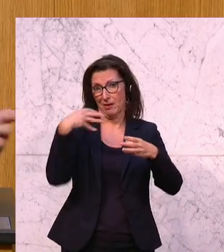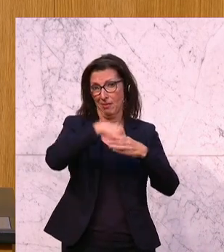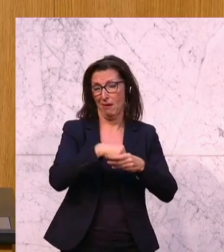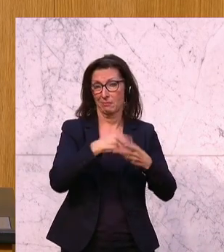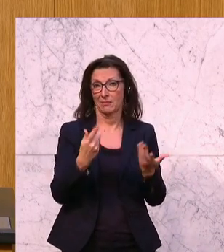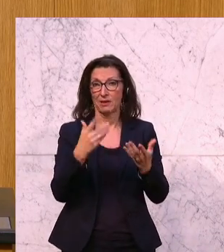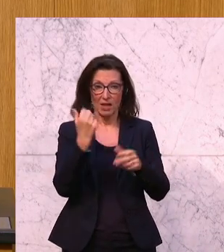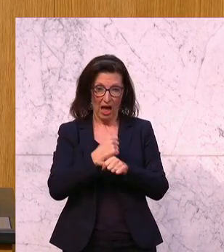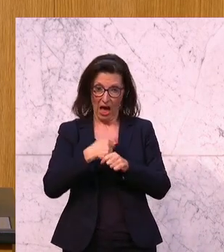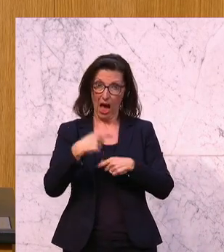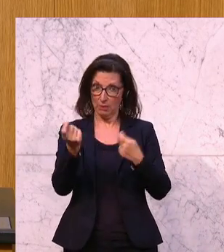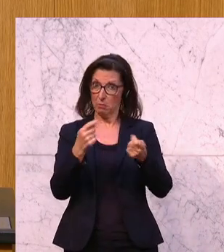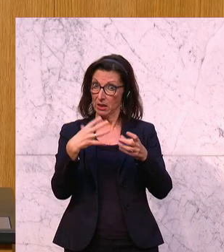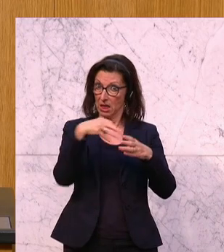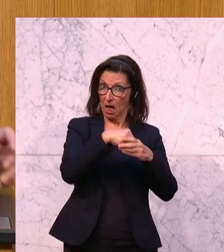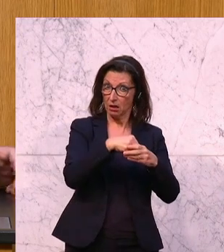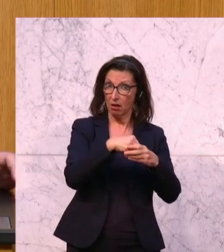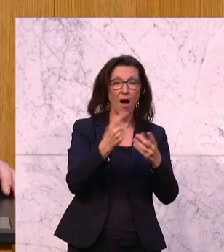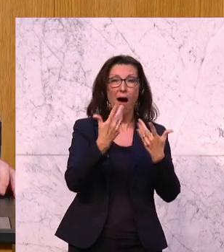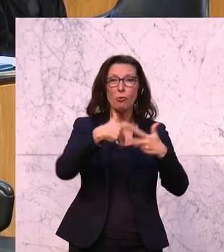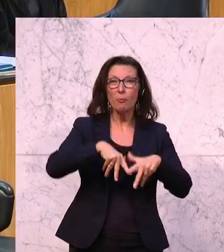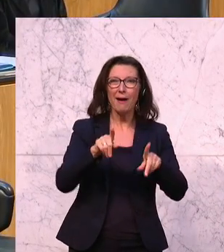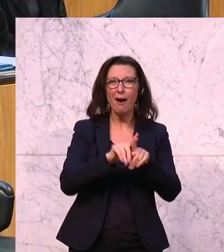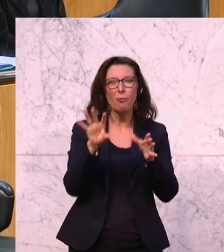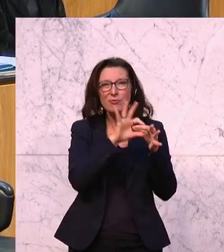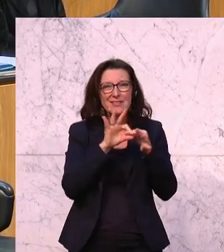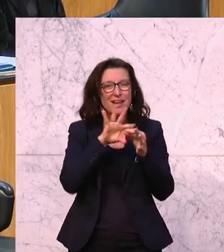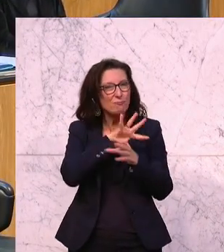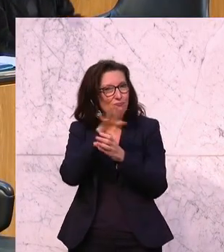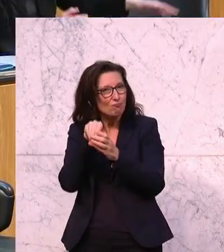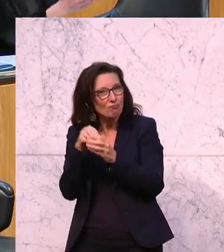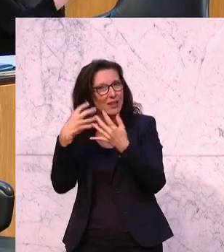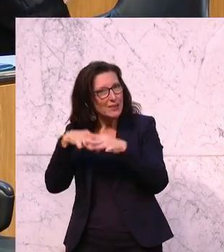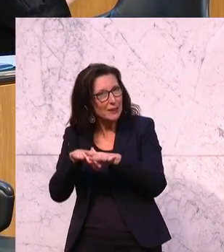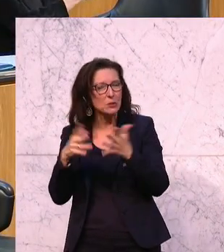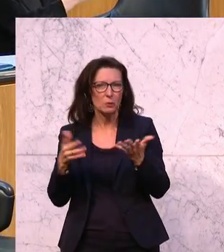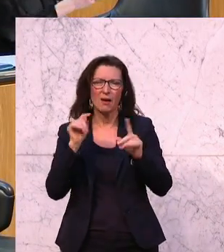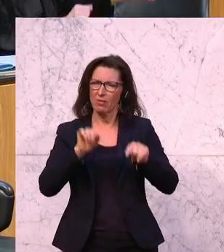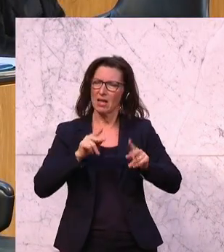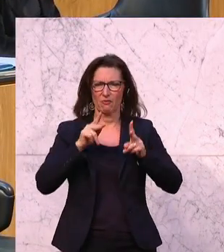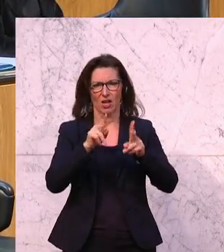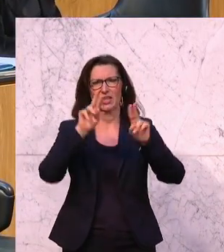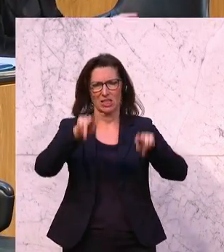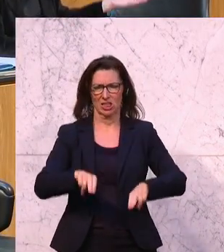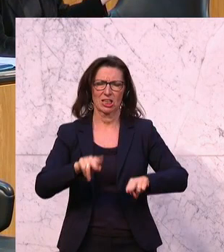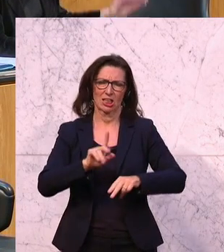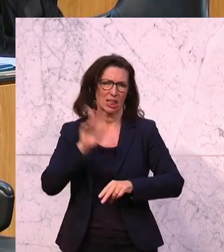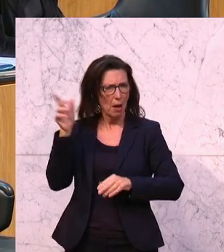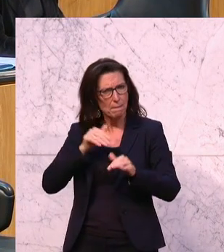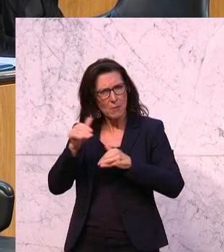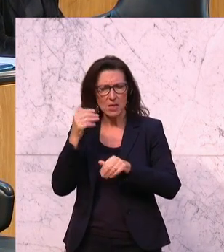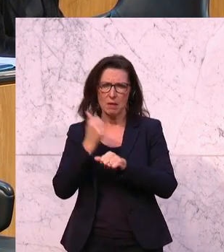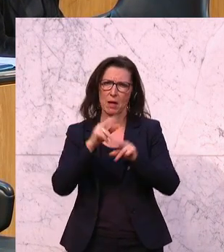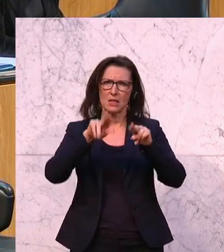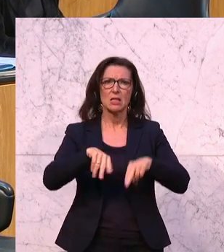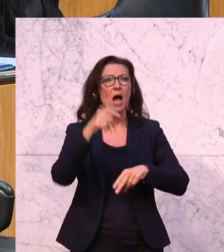wenn sie in den Arbeitsmarkt integriert werden, werden sie auch in die Gesellschaft integriert. Und ich denke, das ist hier der richtige Weg, den hier unser Bundesminister geht. Und vor allem eines